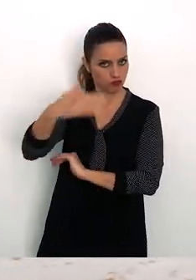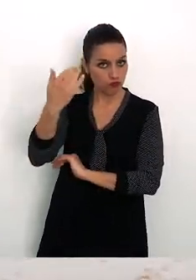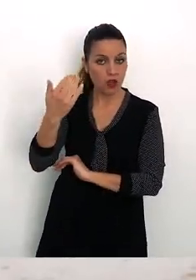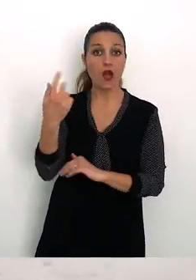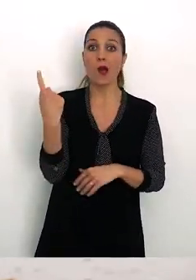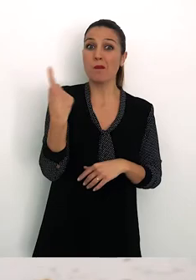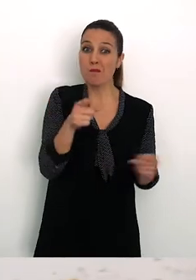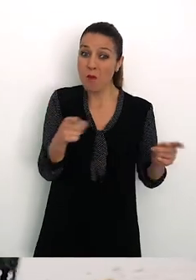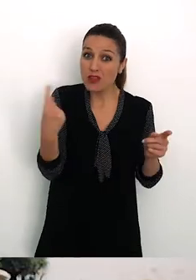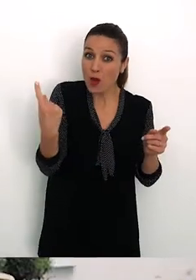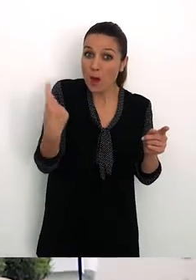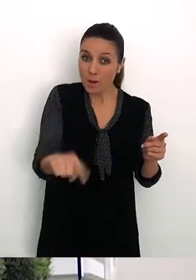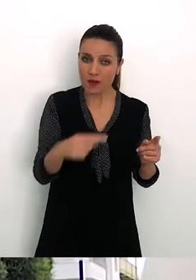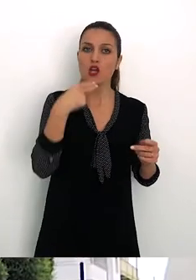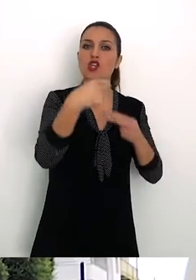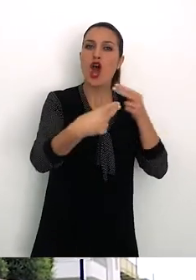soprannominati Lipacci.